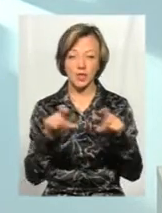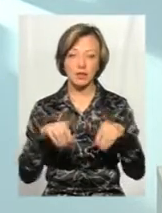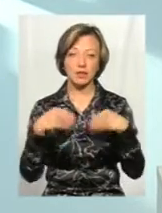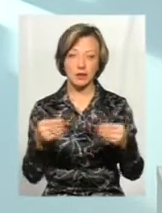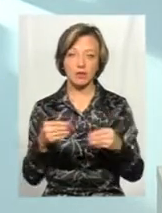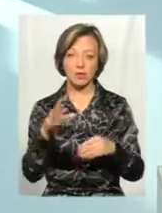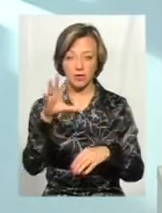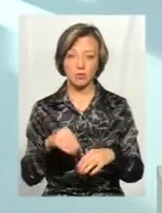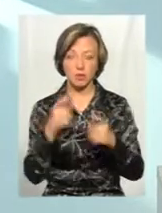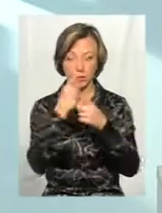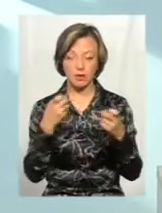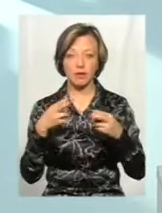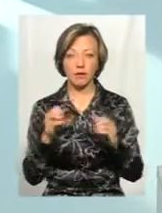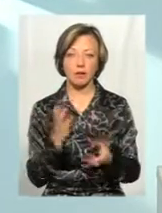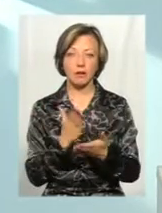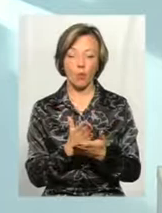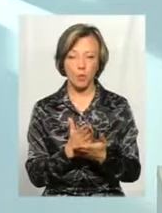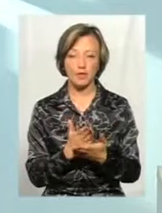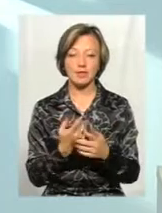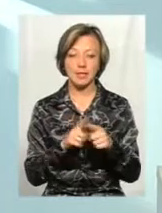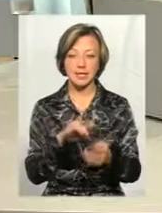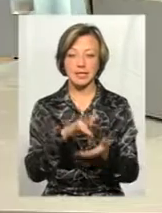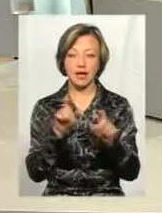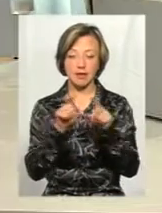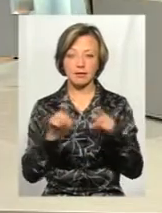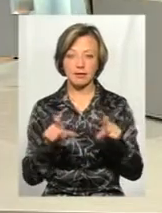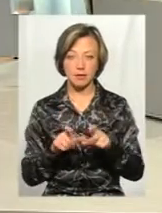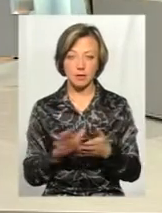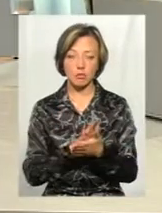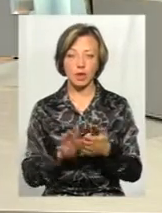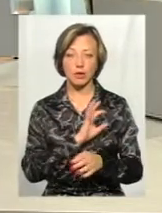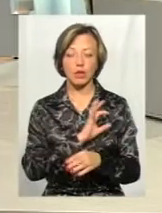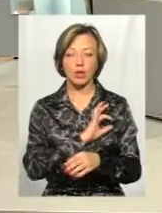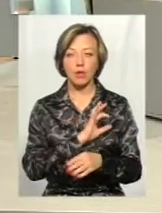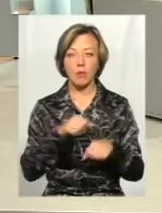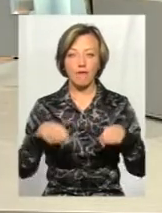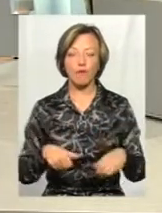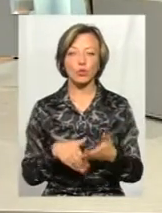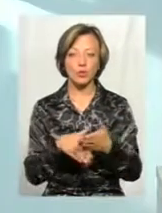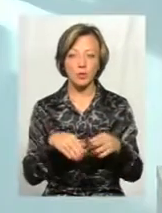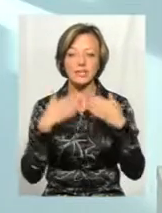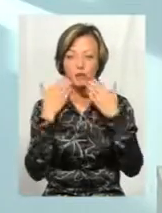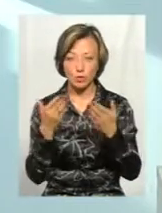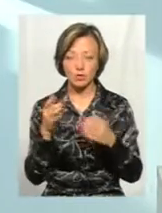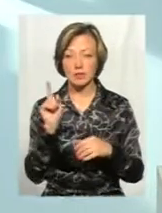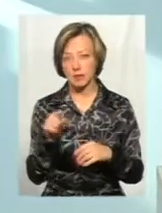нададуть вичерпну інформацію, де знаходяться ці центри безоплатної вторинної правової допомоги, звернутися туди.